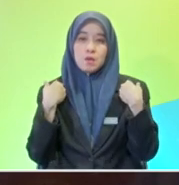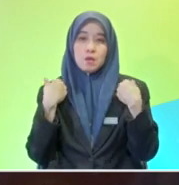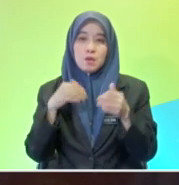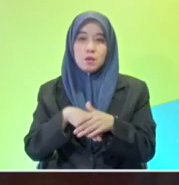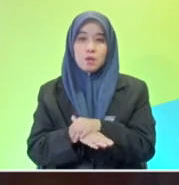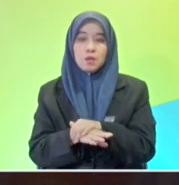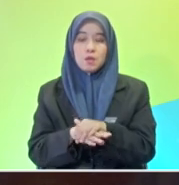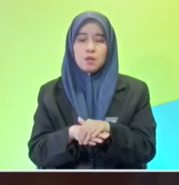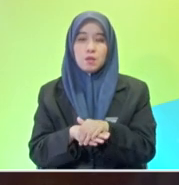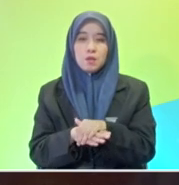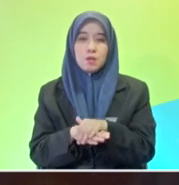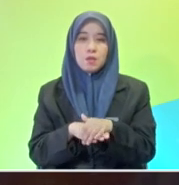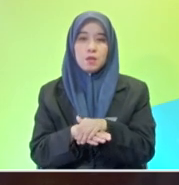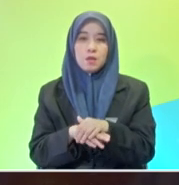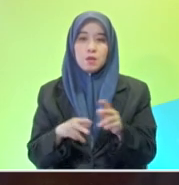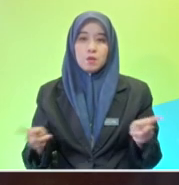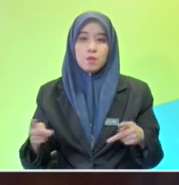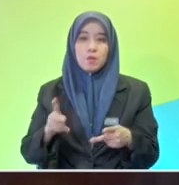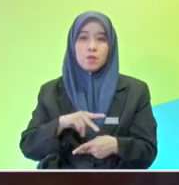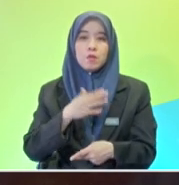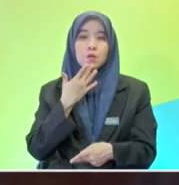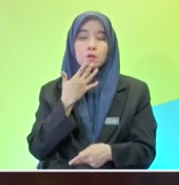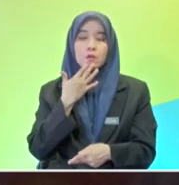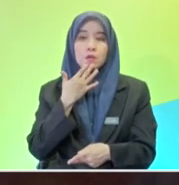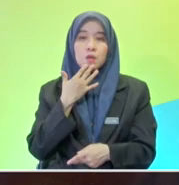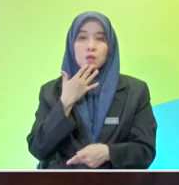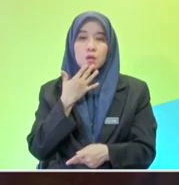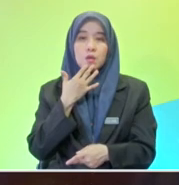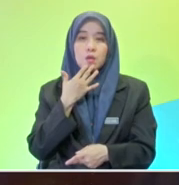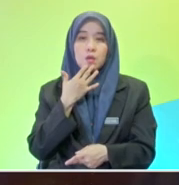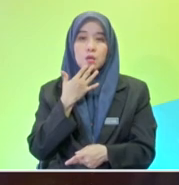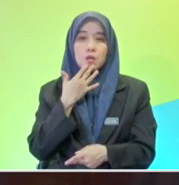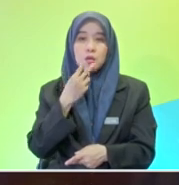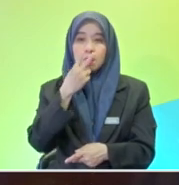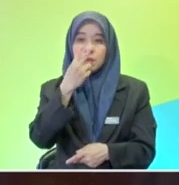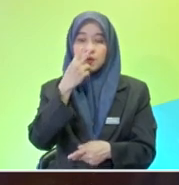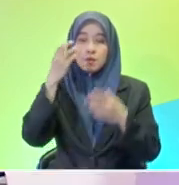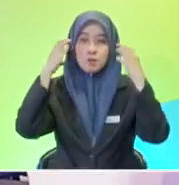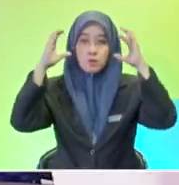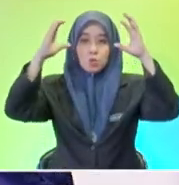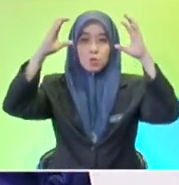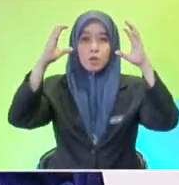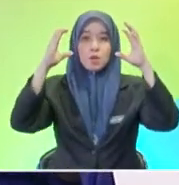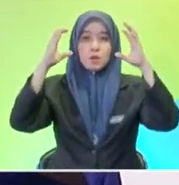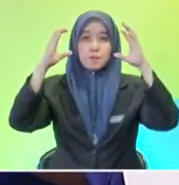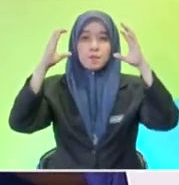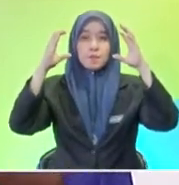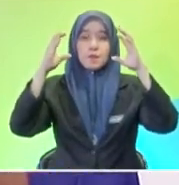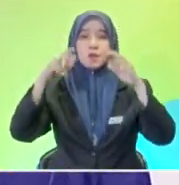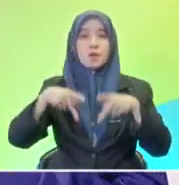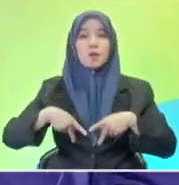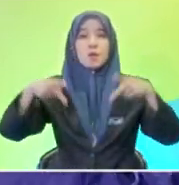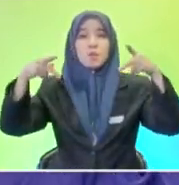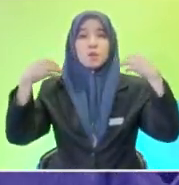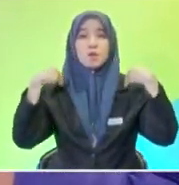warna pilih a murid-murid Oke Cikgu nampak ni Cikgu Pasu saya ada shading Baguslah diaip buat T warna Nampak